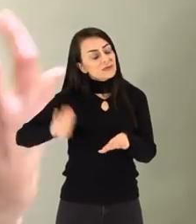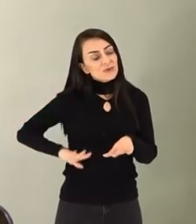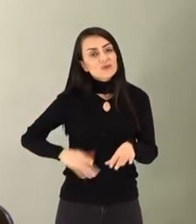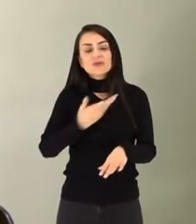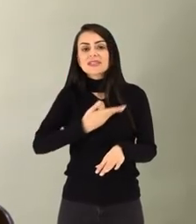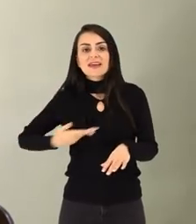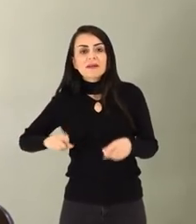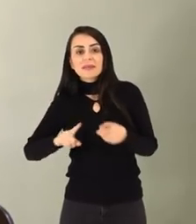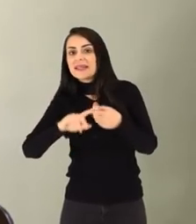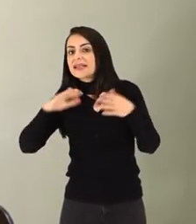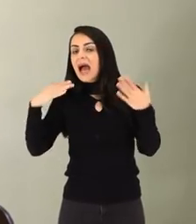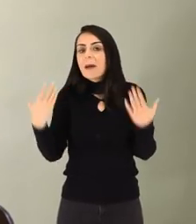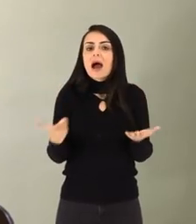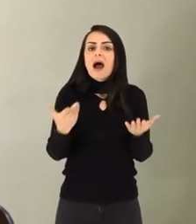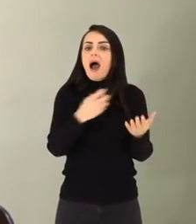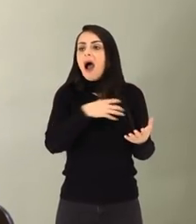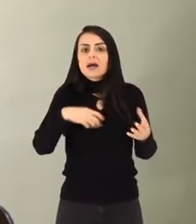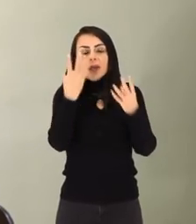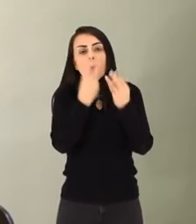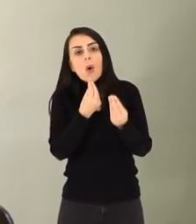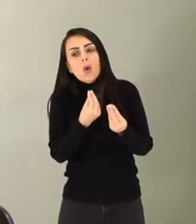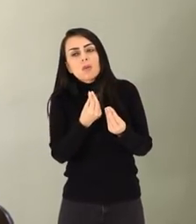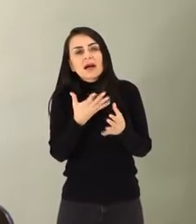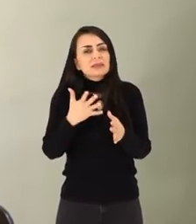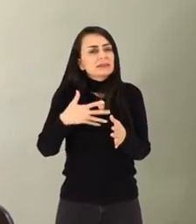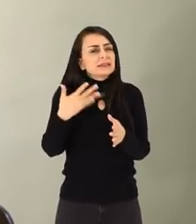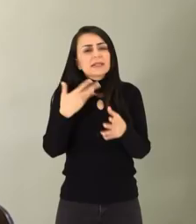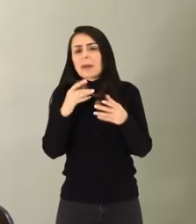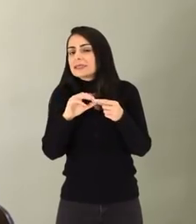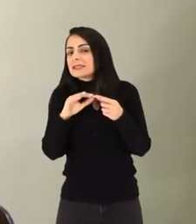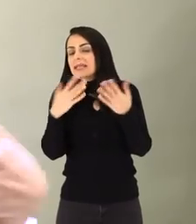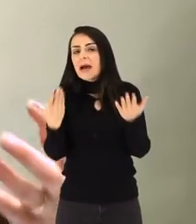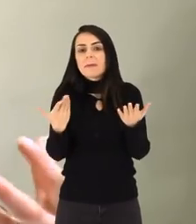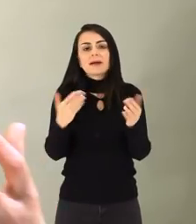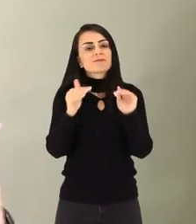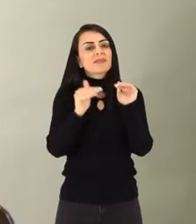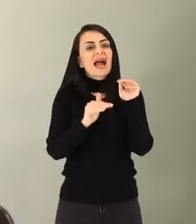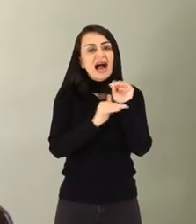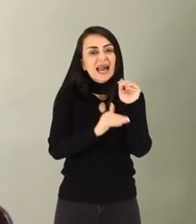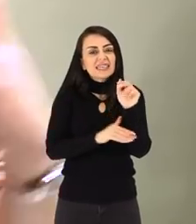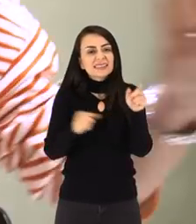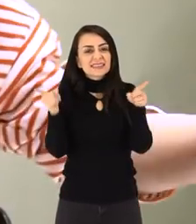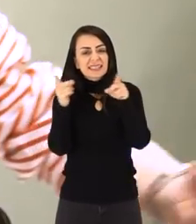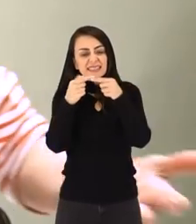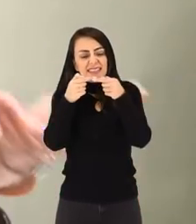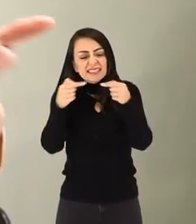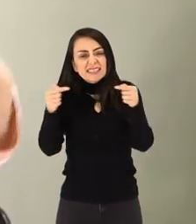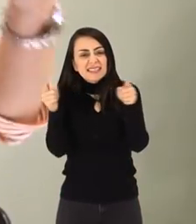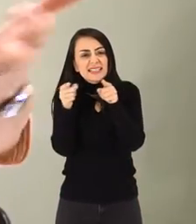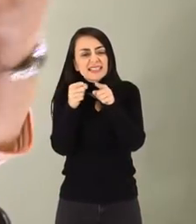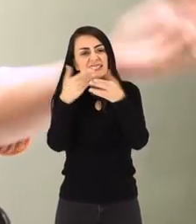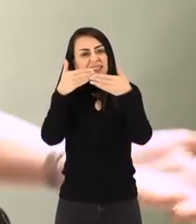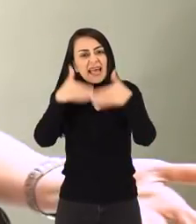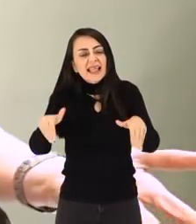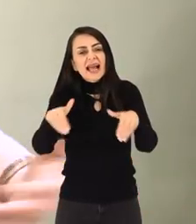Evet. Bilmem ne, çocuk sevebilirsin ama ona o duruma yatkın değilsindir. Hayatının belirli alanlarında kısıtlama hissetme